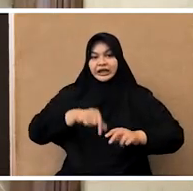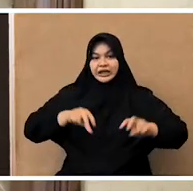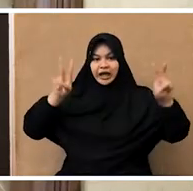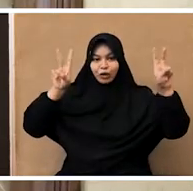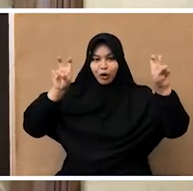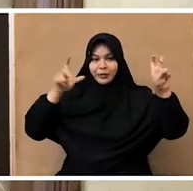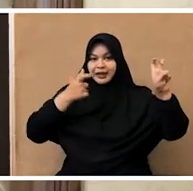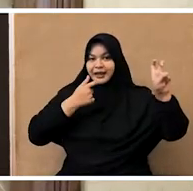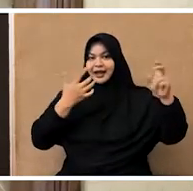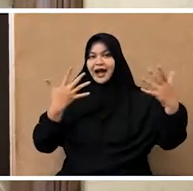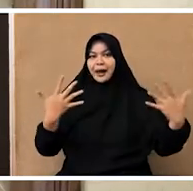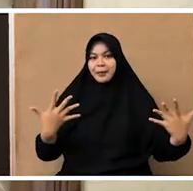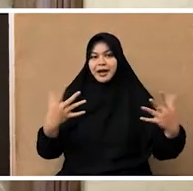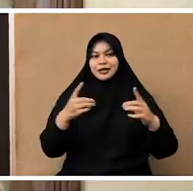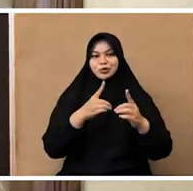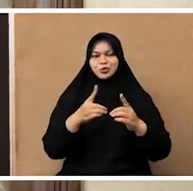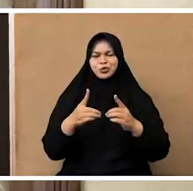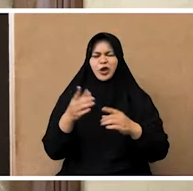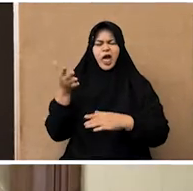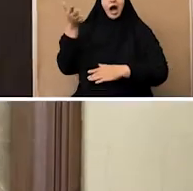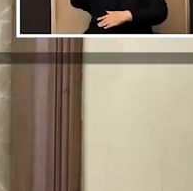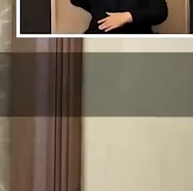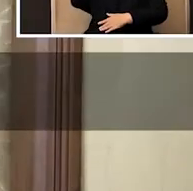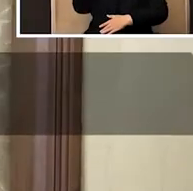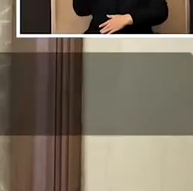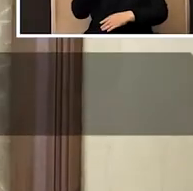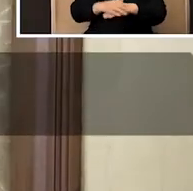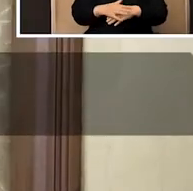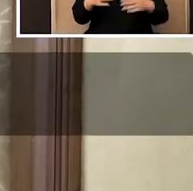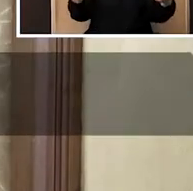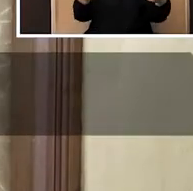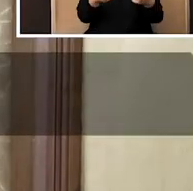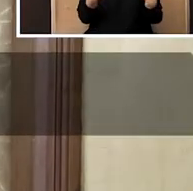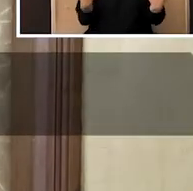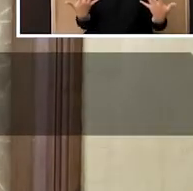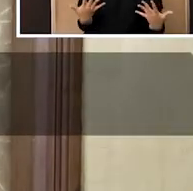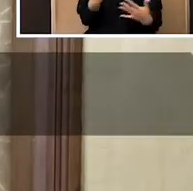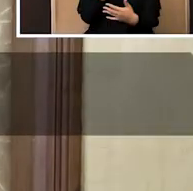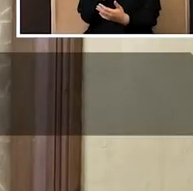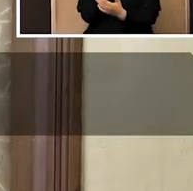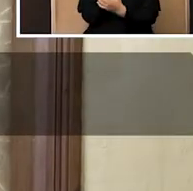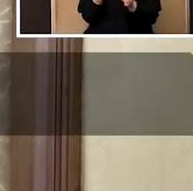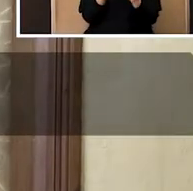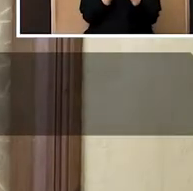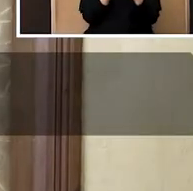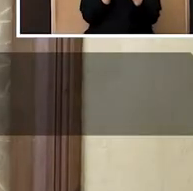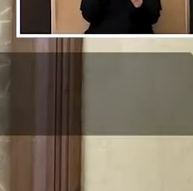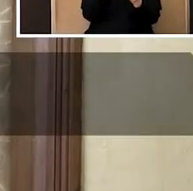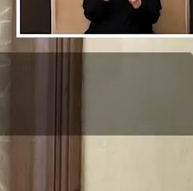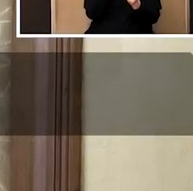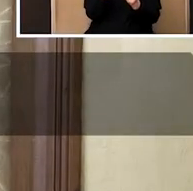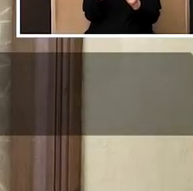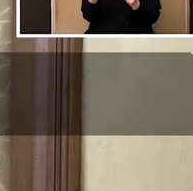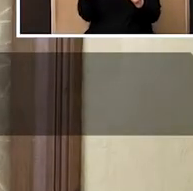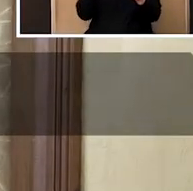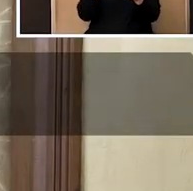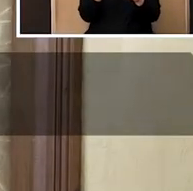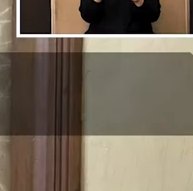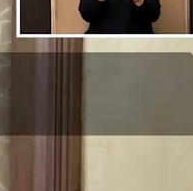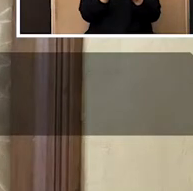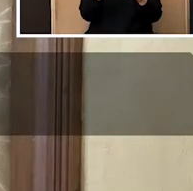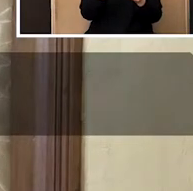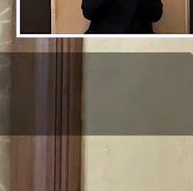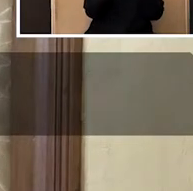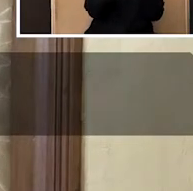lama kita diskusikan yaitu terkait dengan urgensi RUU KUHP bagi penyandang